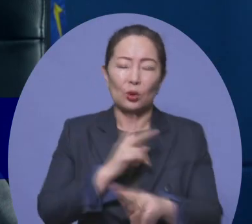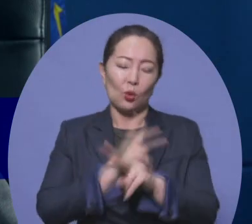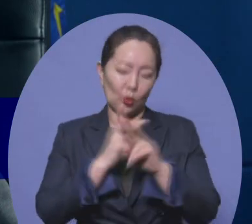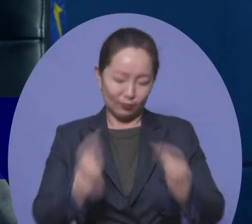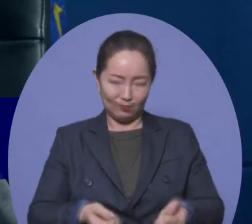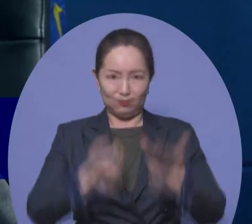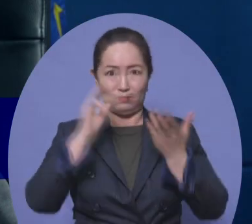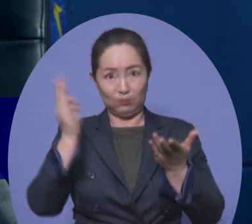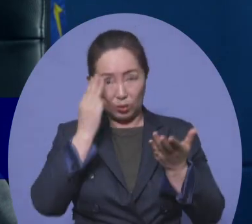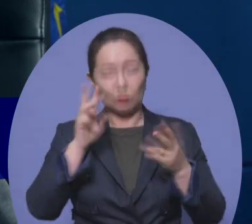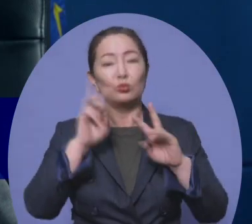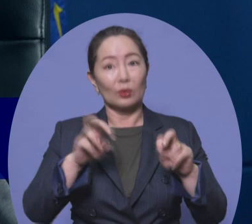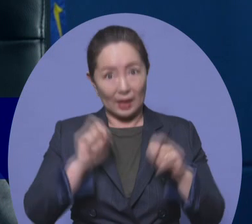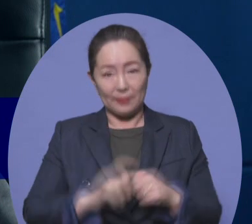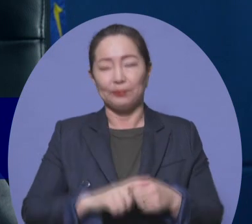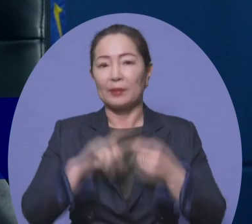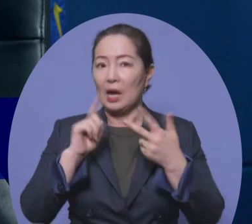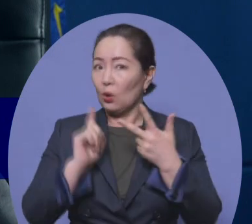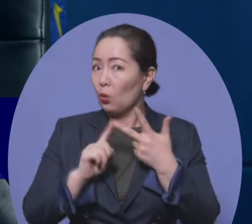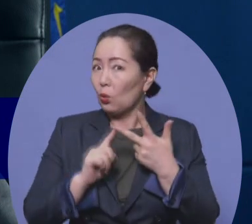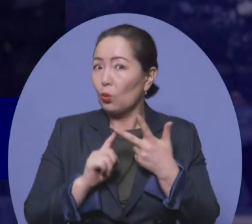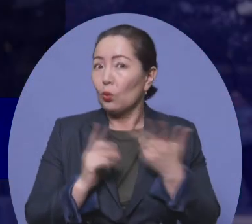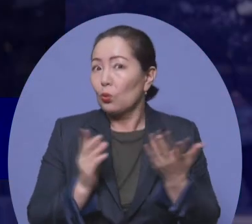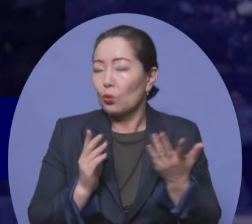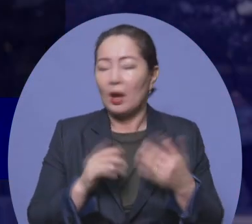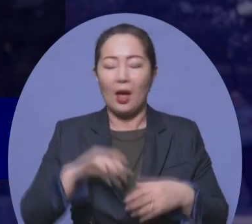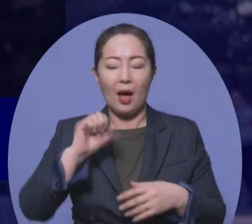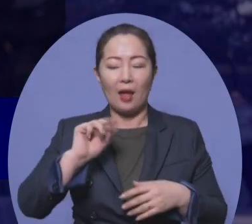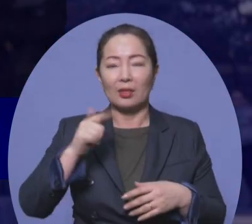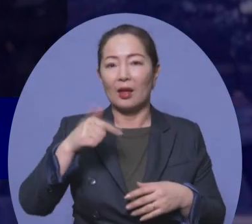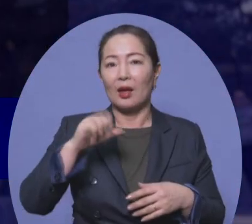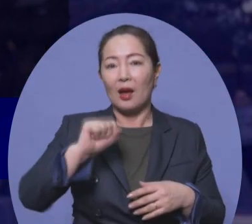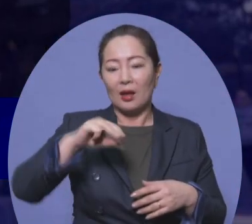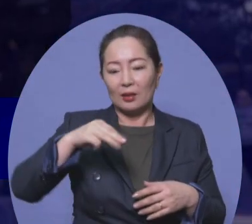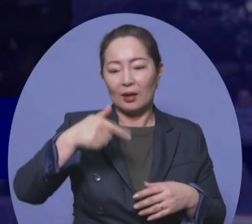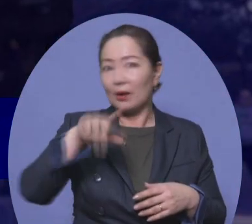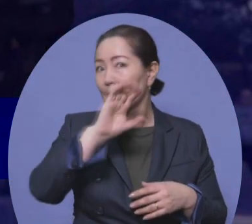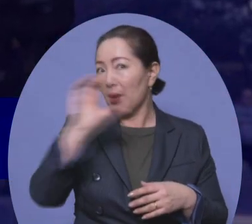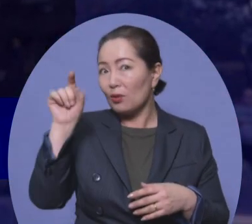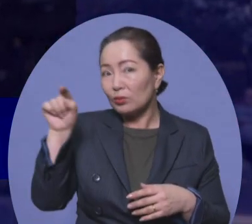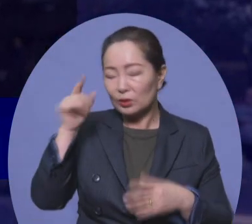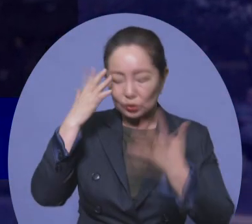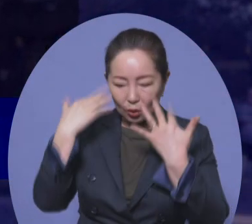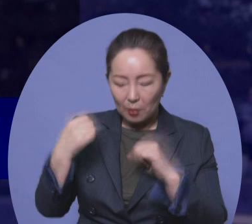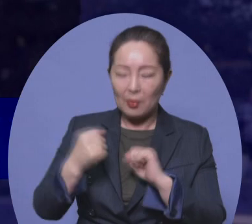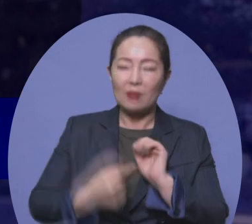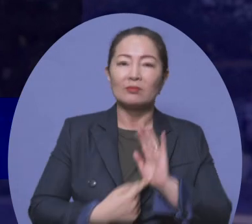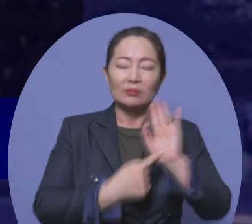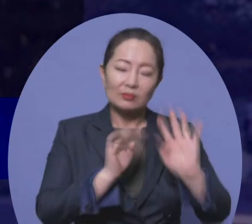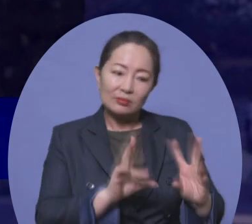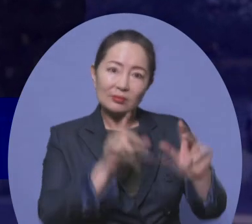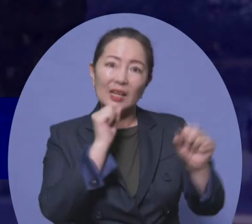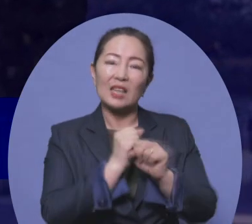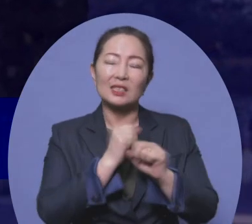томчийг боловсронгуй болгох гэсэн юм судалгаа байгаа. За 3-р нь бол авлигаас тэмцэх газраас зохион байгуулах соёлын гэрэл хүүд